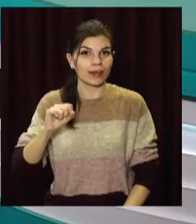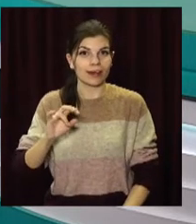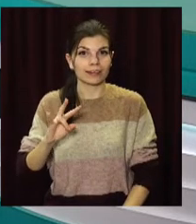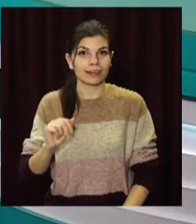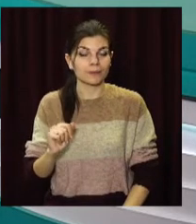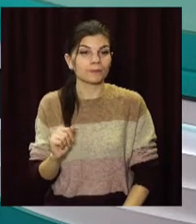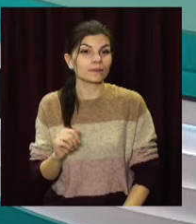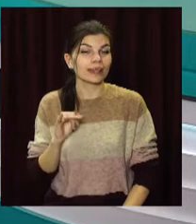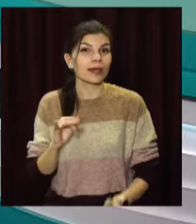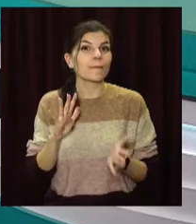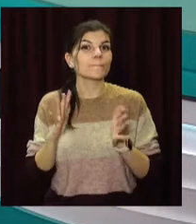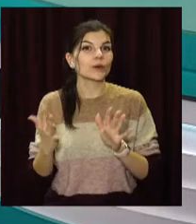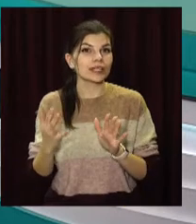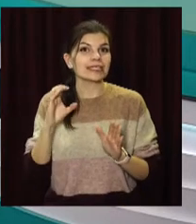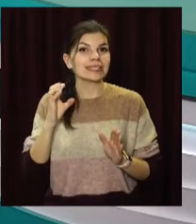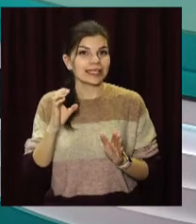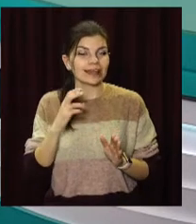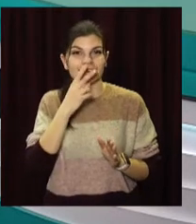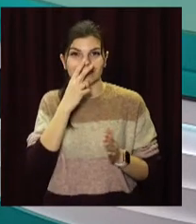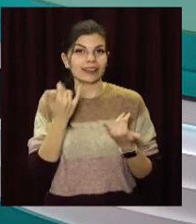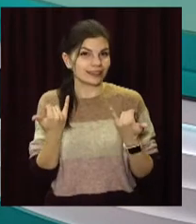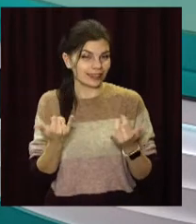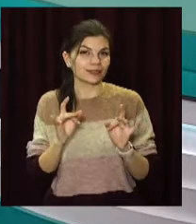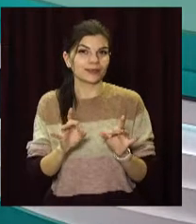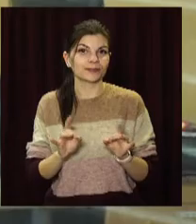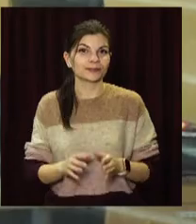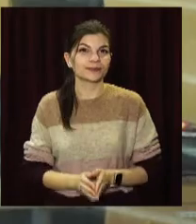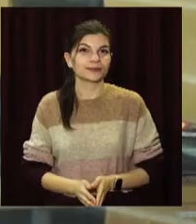Юліана Пуговкіна. І про події середи дивіться просто зараз.